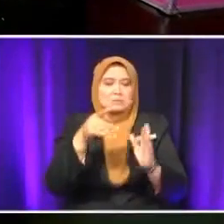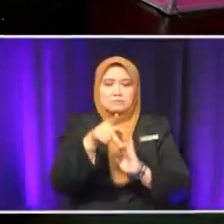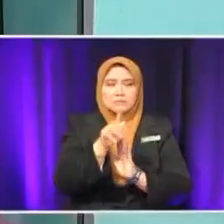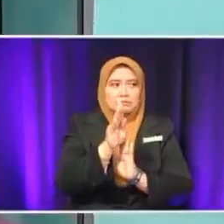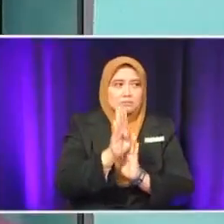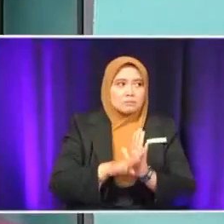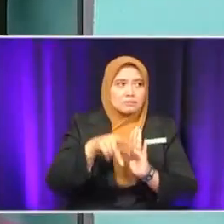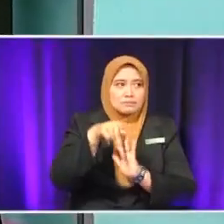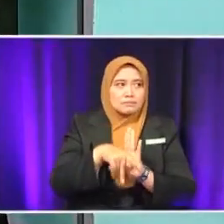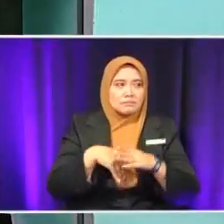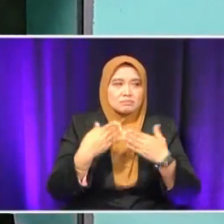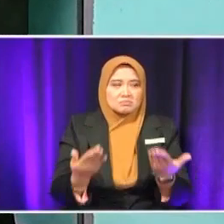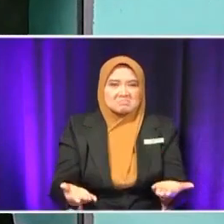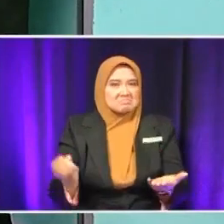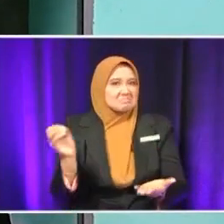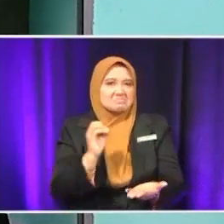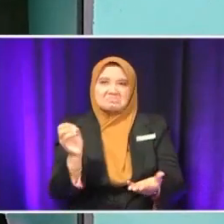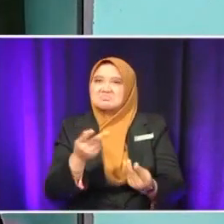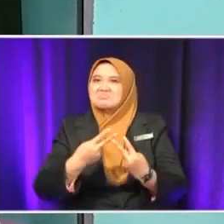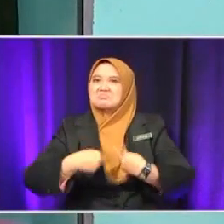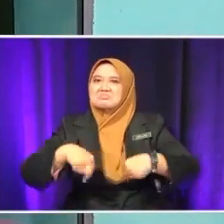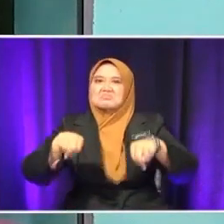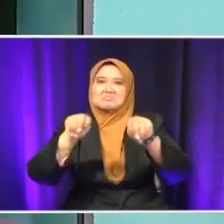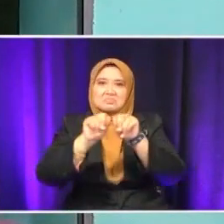nilai di situ nilai sebagai pemberat. Okey. Okey.